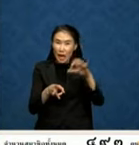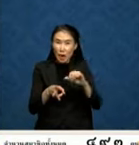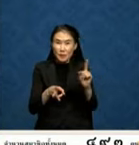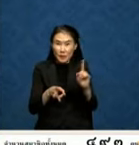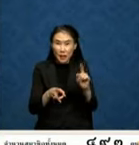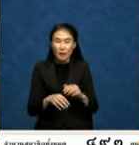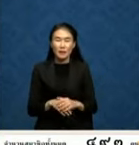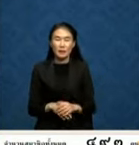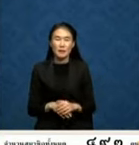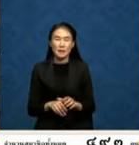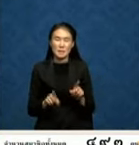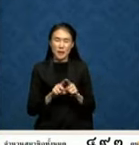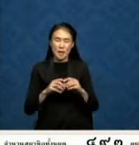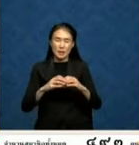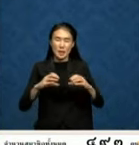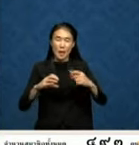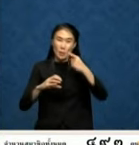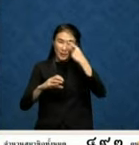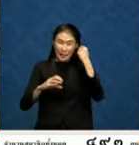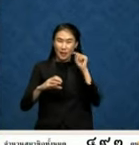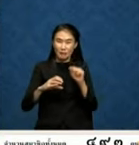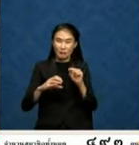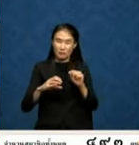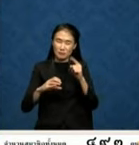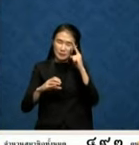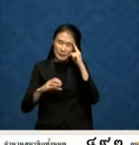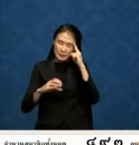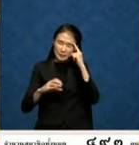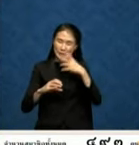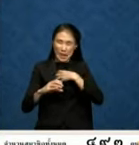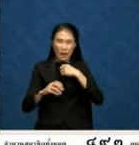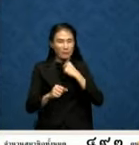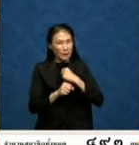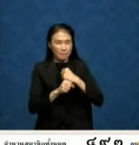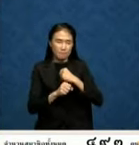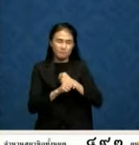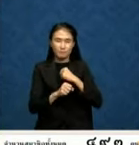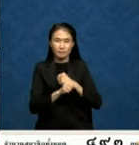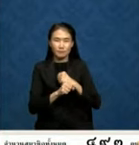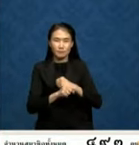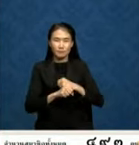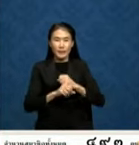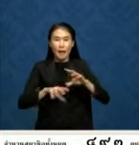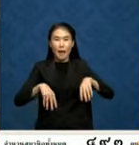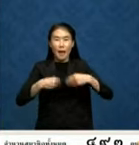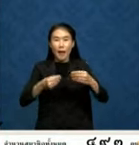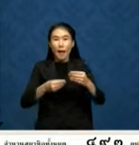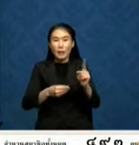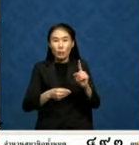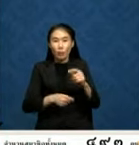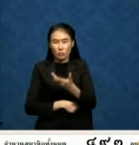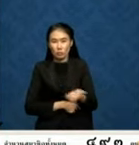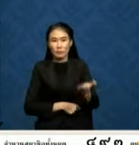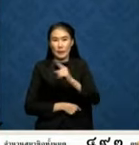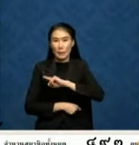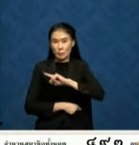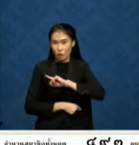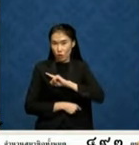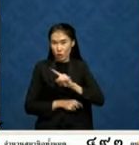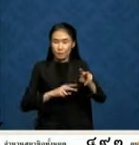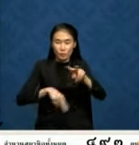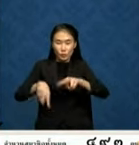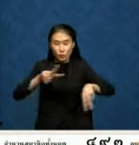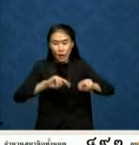ขึ้นนะครับแล้วก็เป็นแนวคิดที่พยายามจะให้เกิดความรับผิดชอบแล้วก็ดูแล